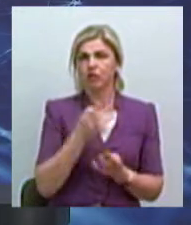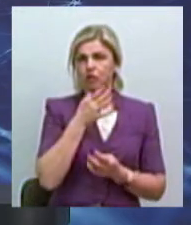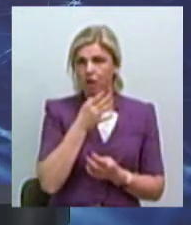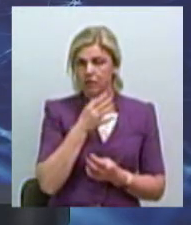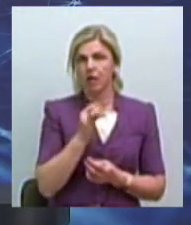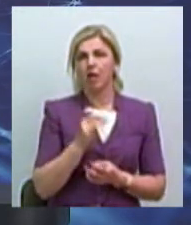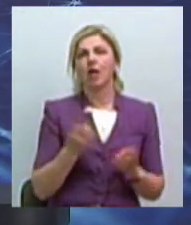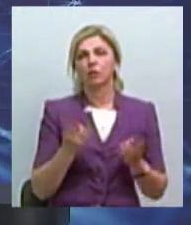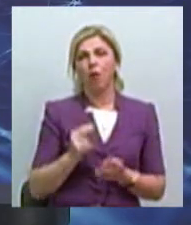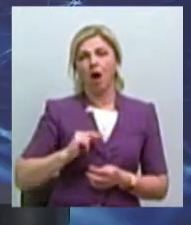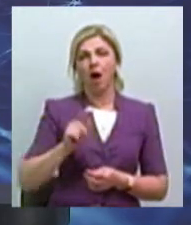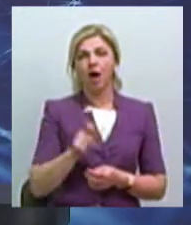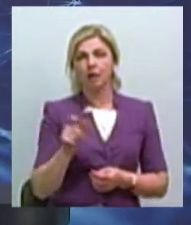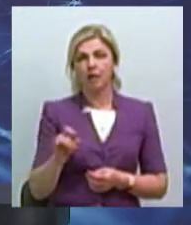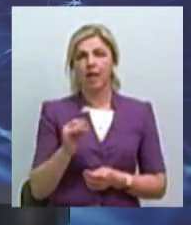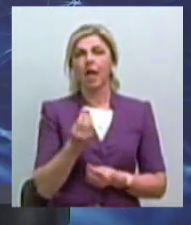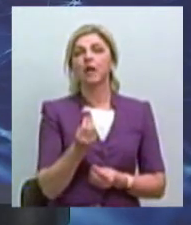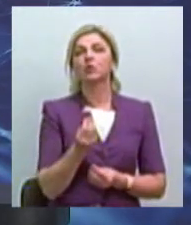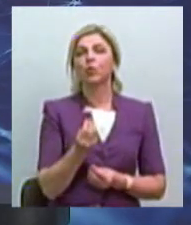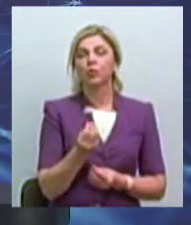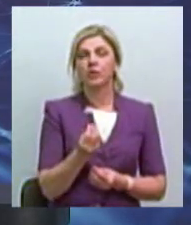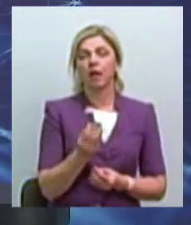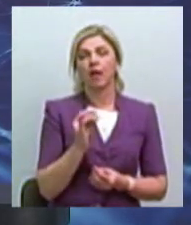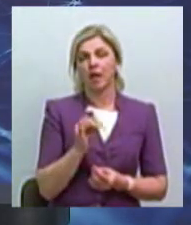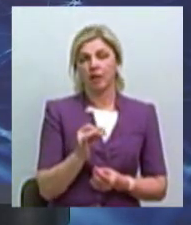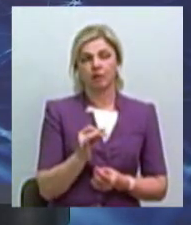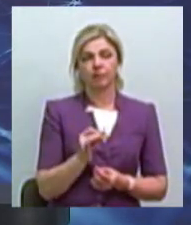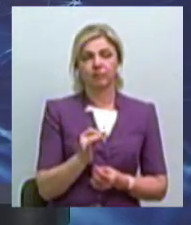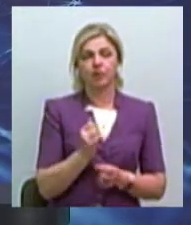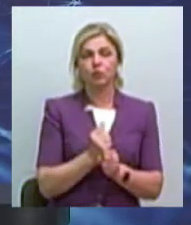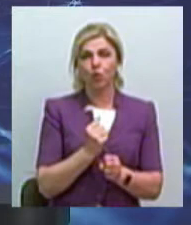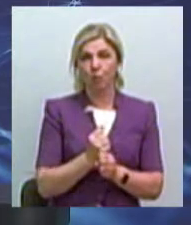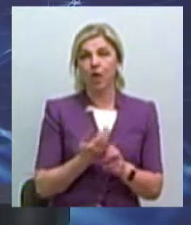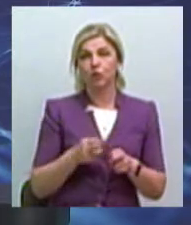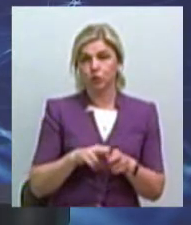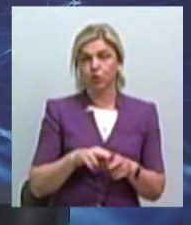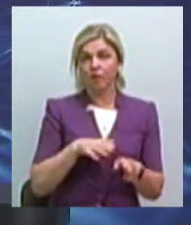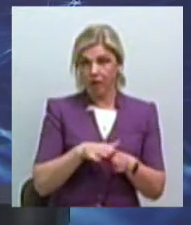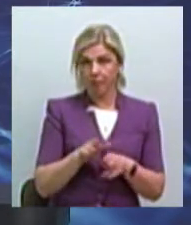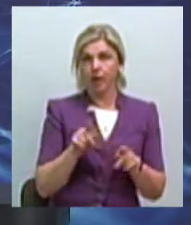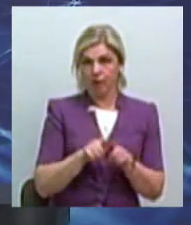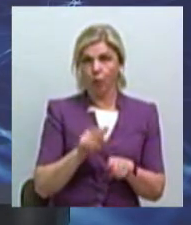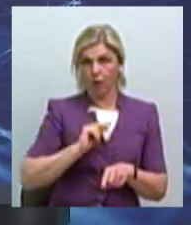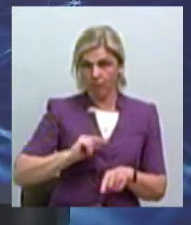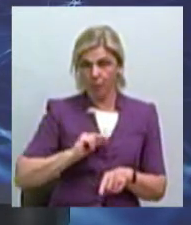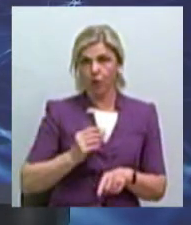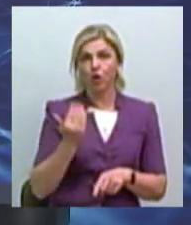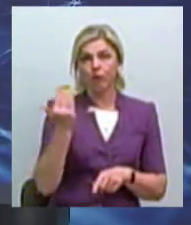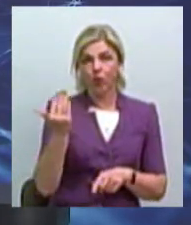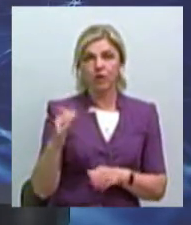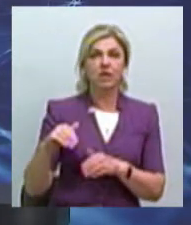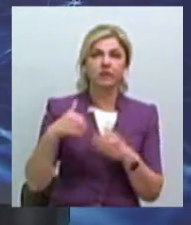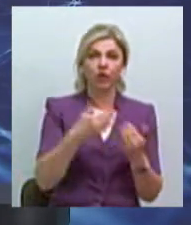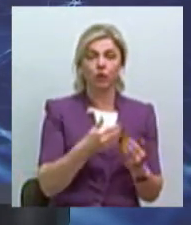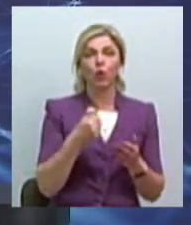потрібні і кадри, і ресурси. І налагодити цю роботу, то вони звернулися до своїх сусідів,